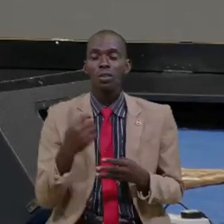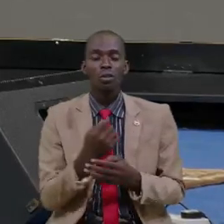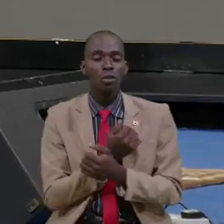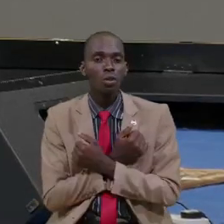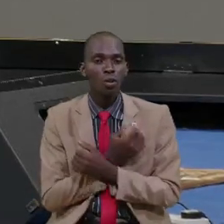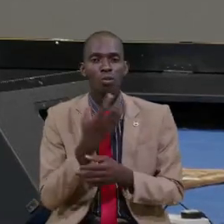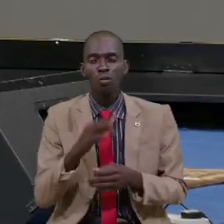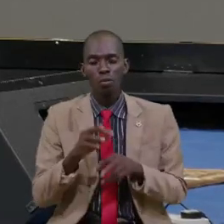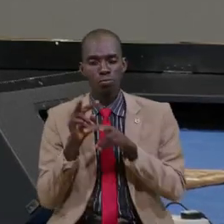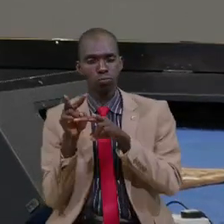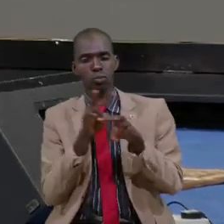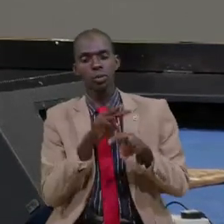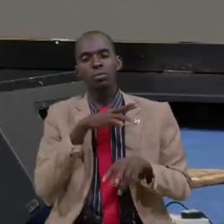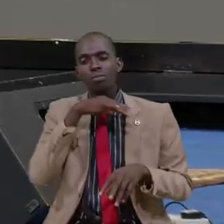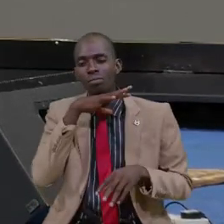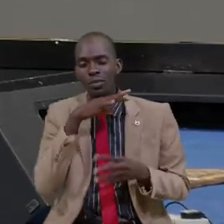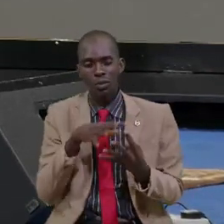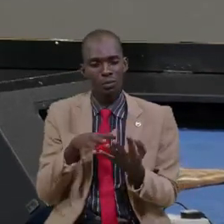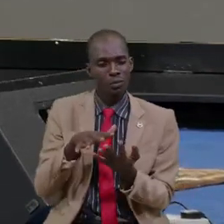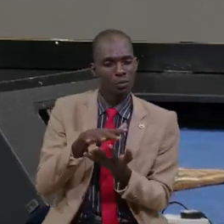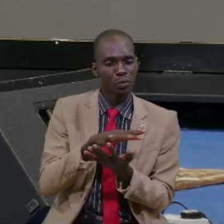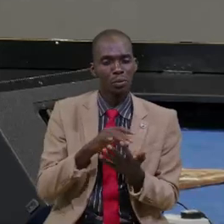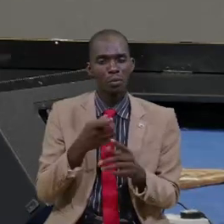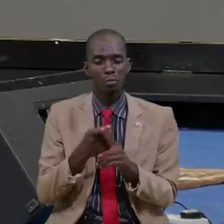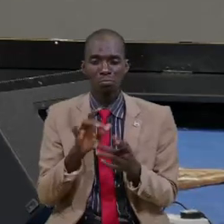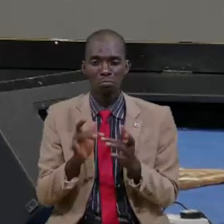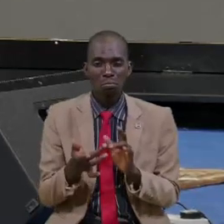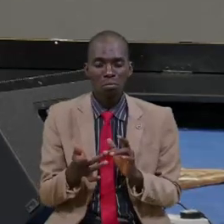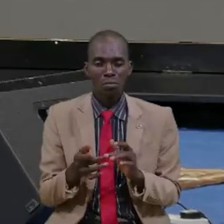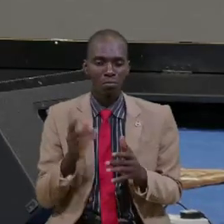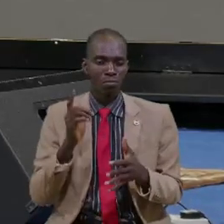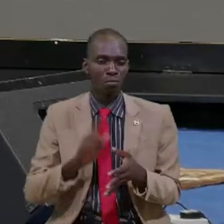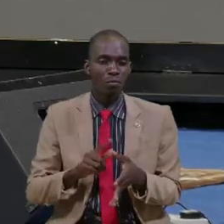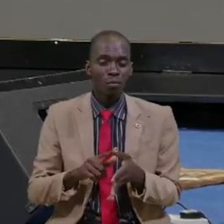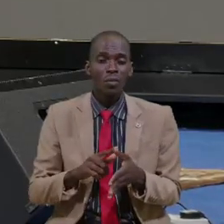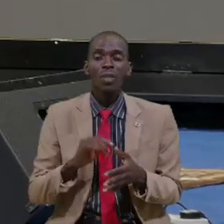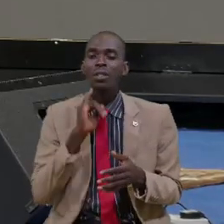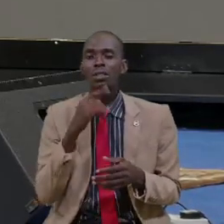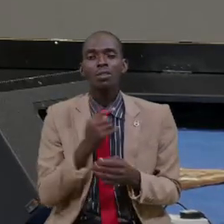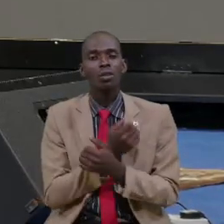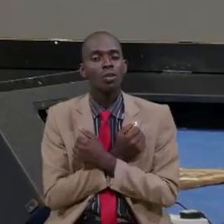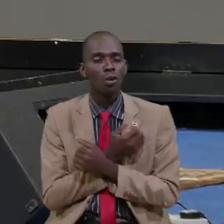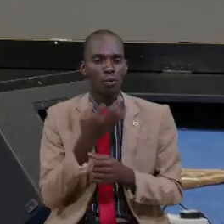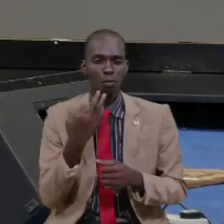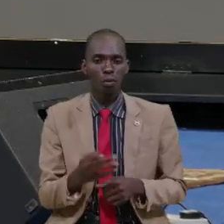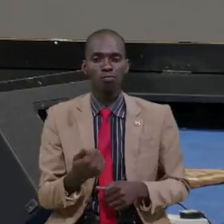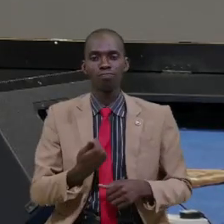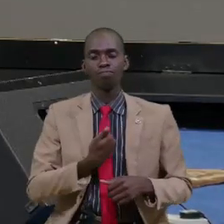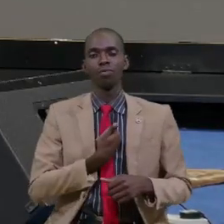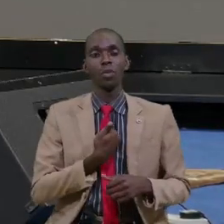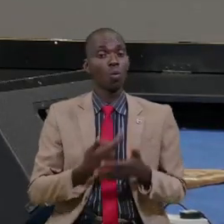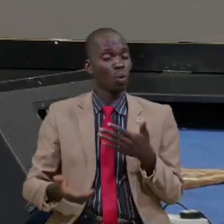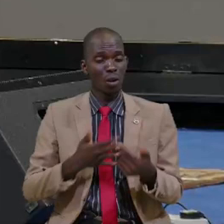la pornographie? Est-ce l'amour du moi? Quelle que soit la chose, tu